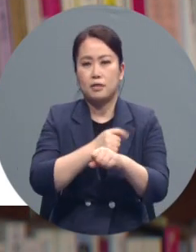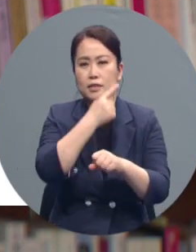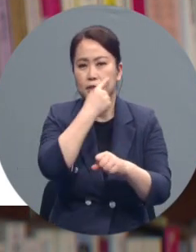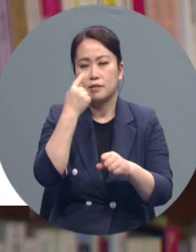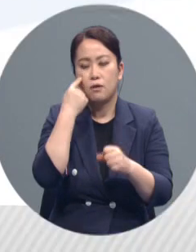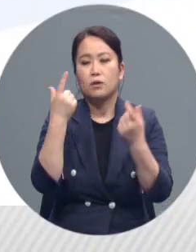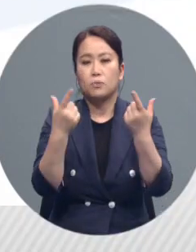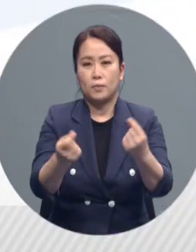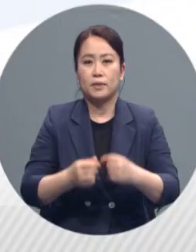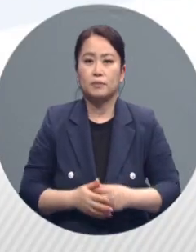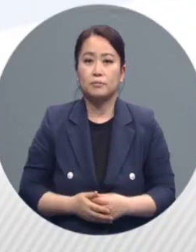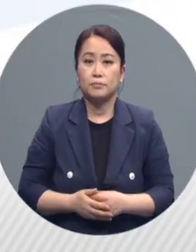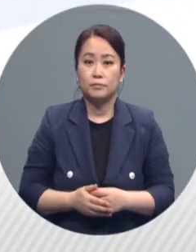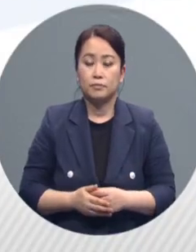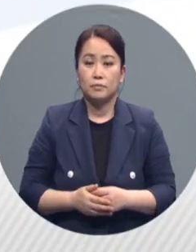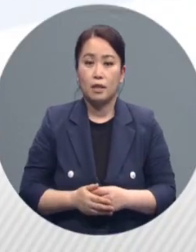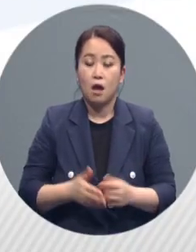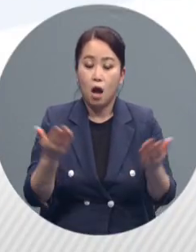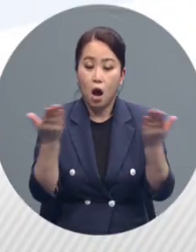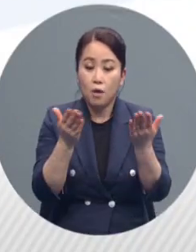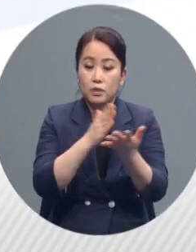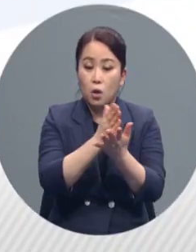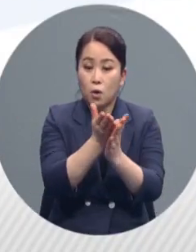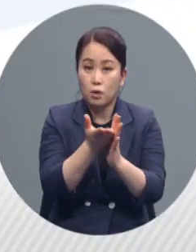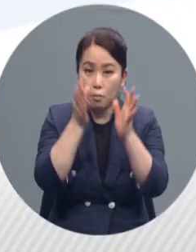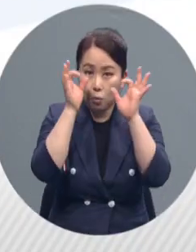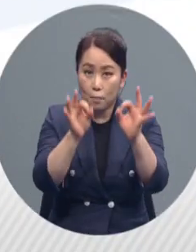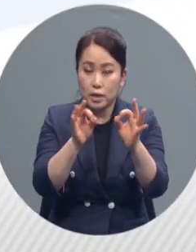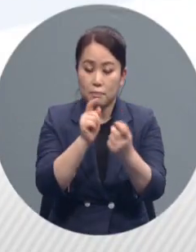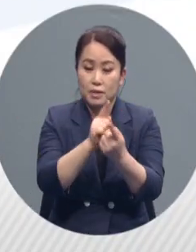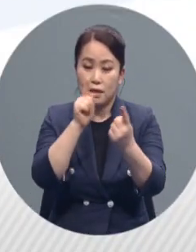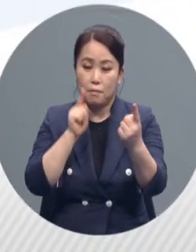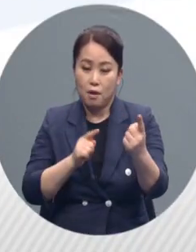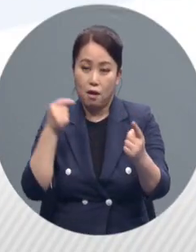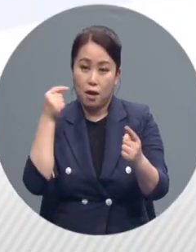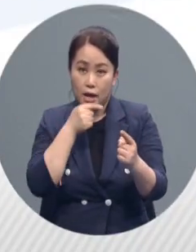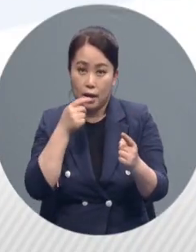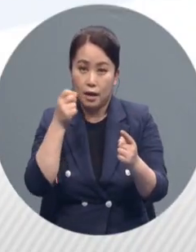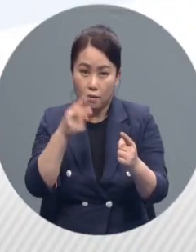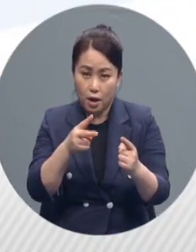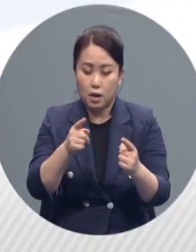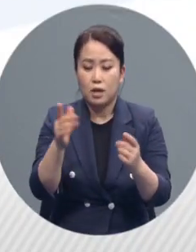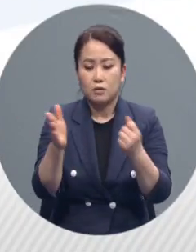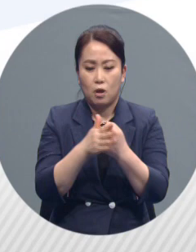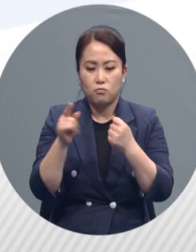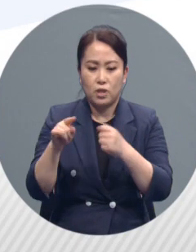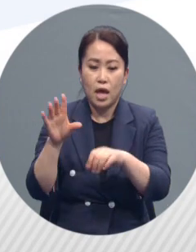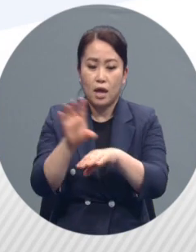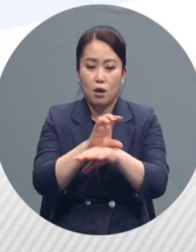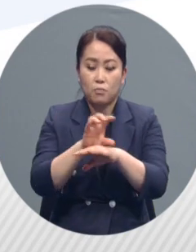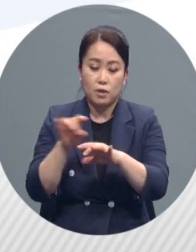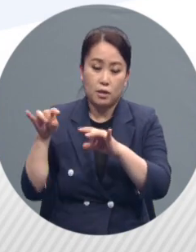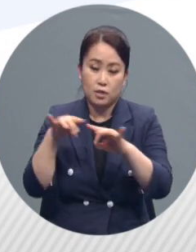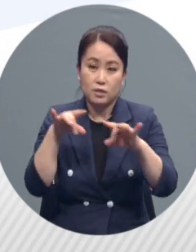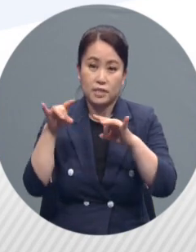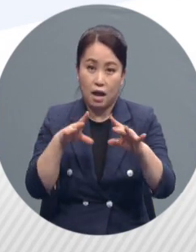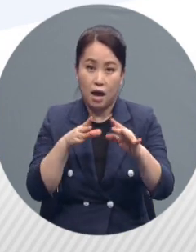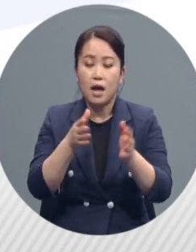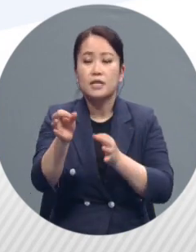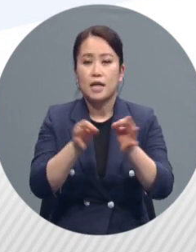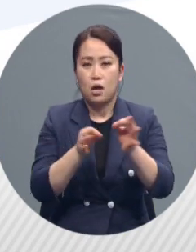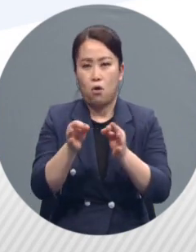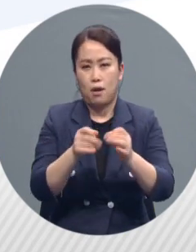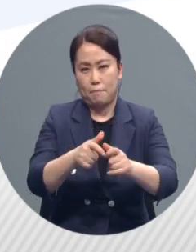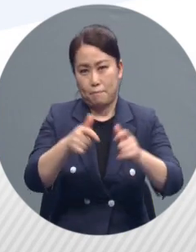하겠습니다 업종별로는 비대면 기조 강화 전자상거래 활성화 등에 힘입어 통신판매업